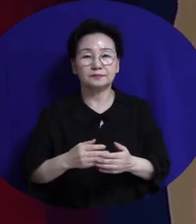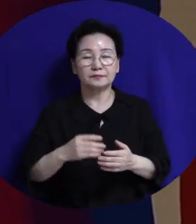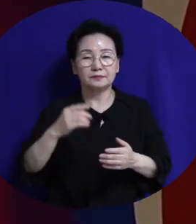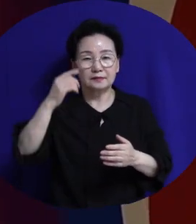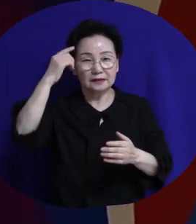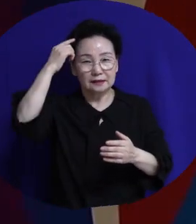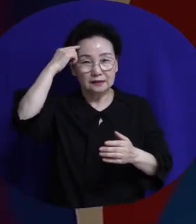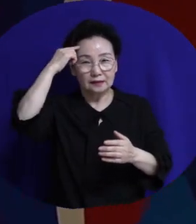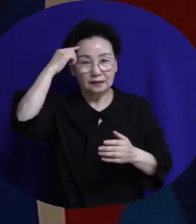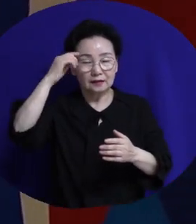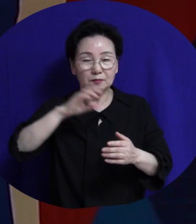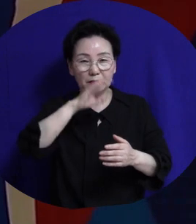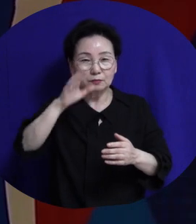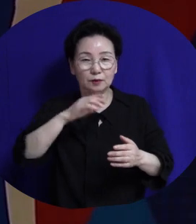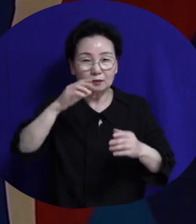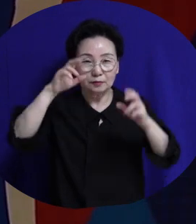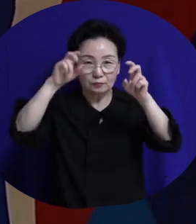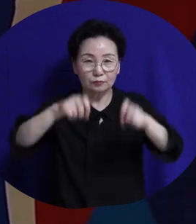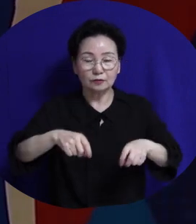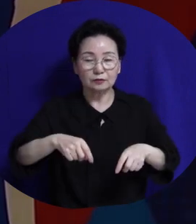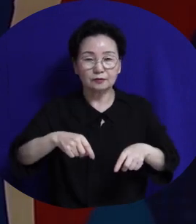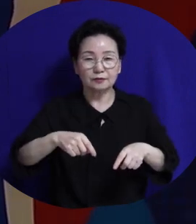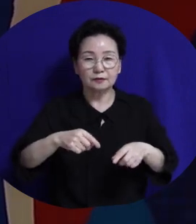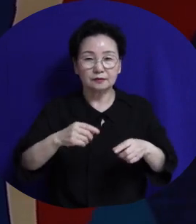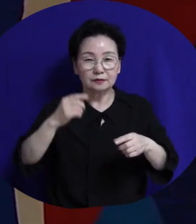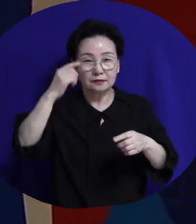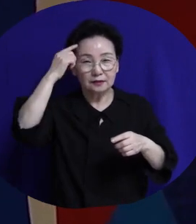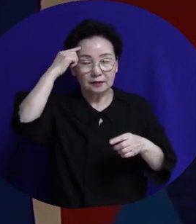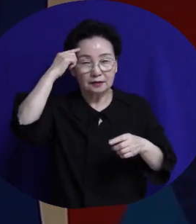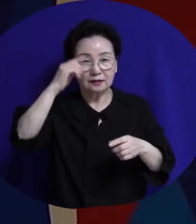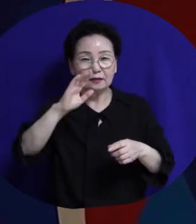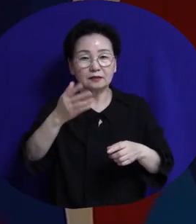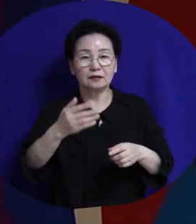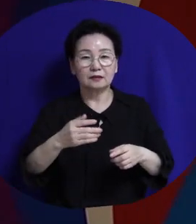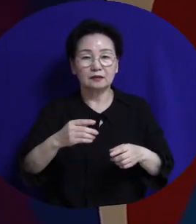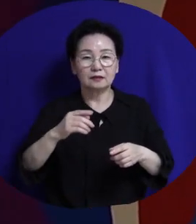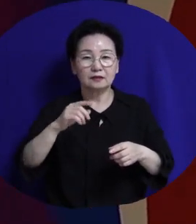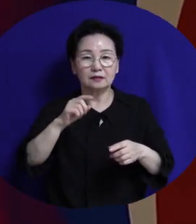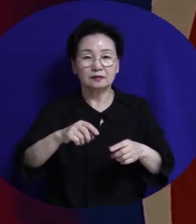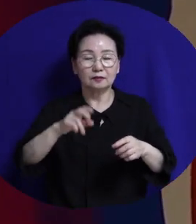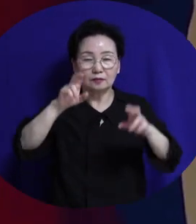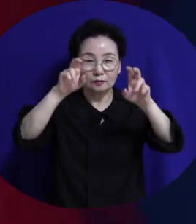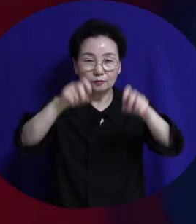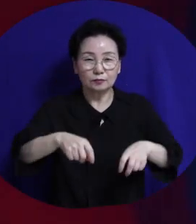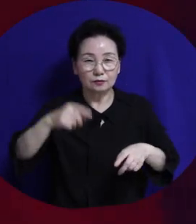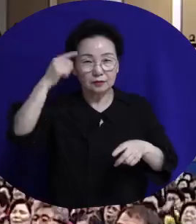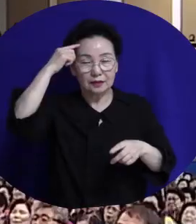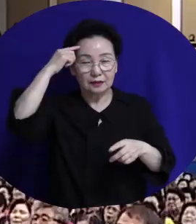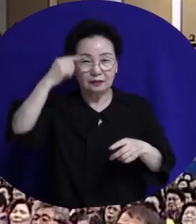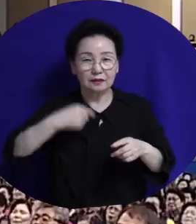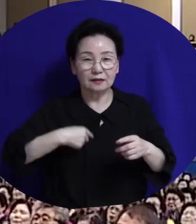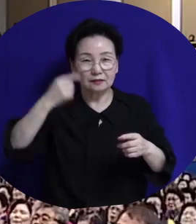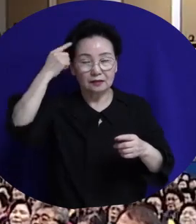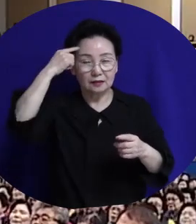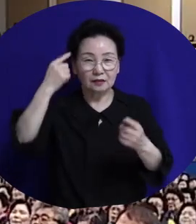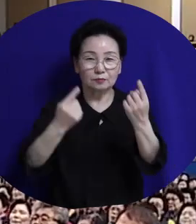의식을 반복을 하면 무의식이 되는 거예요. 그 무의식이 내 생각보다 빠른 걸 믿으면 박수 쳐야 해. 내